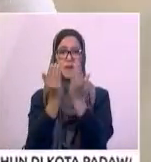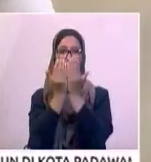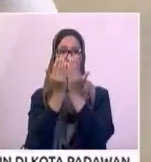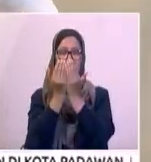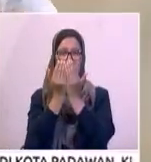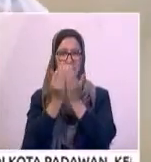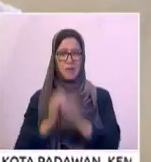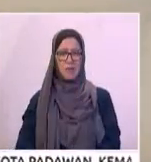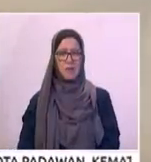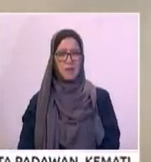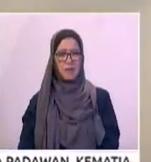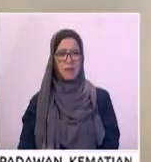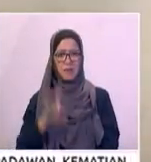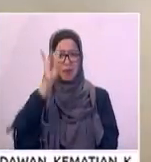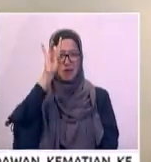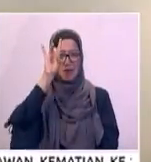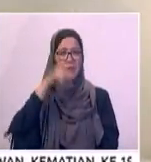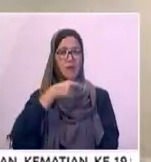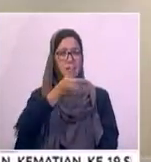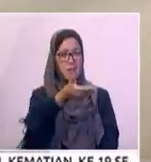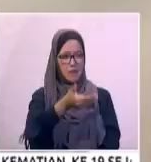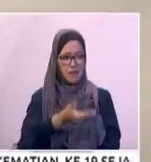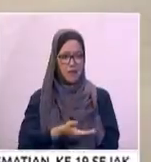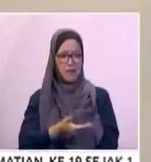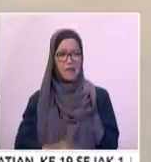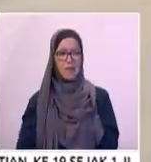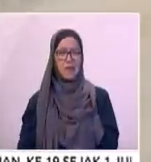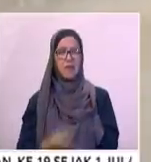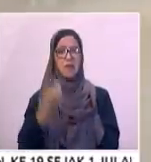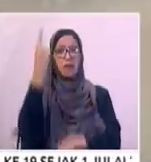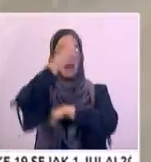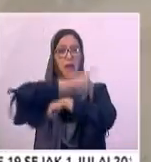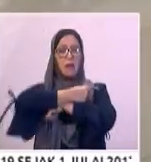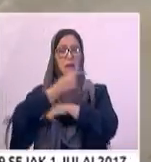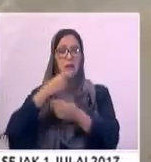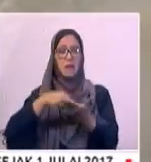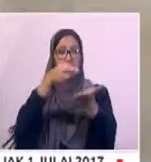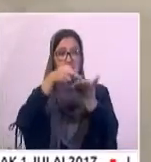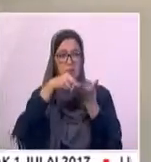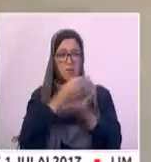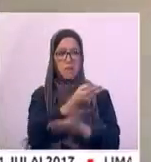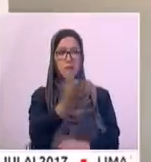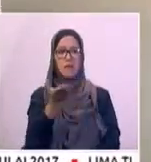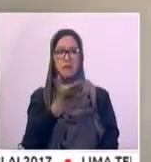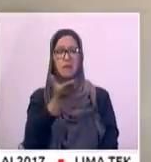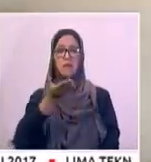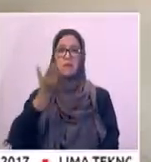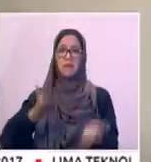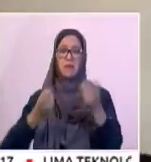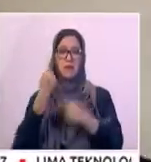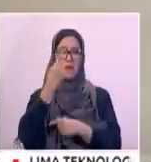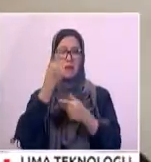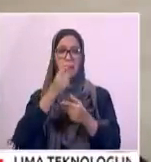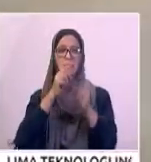boleh tak bersama sekejap? Allahu Akbar. Hari ini rezeki mereka. Mungkin ada sesuatu yang nak diungkapkan. Perasaan berada di